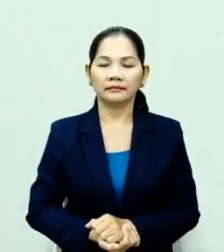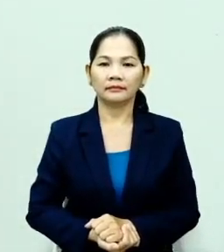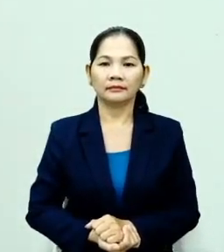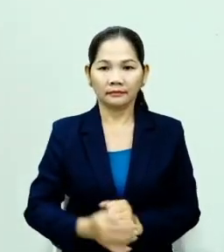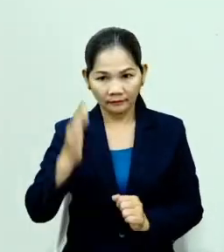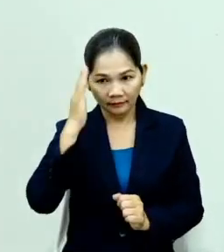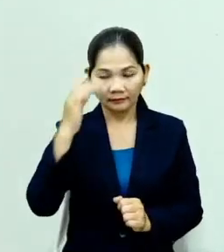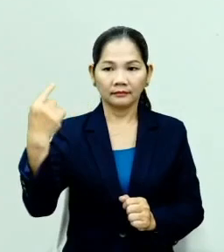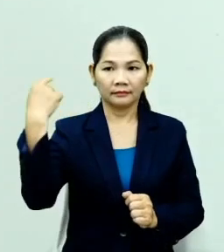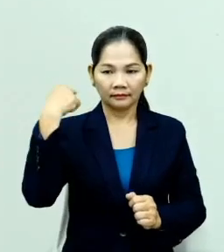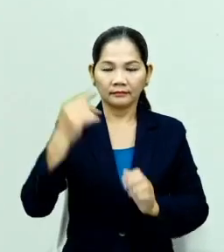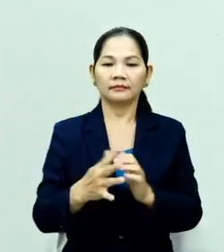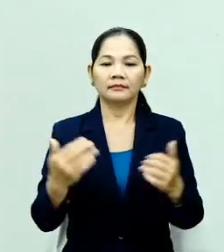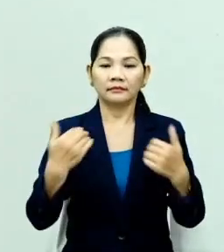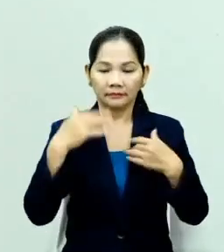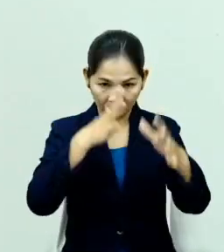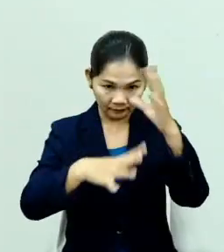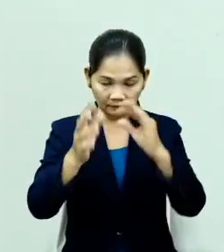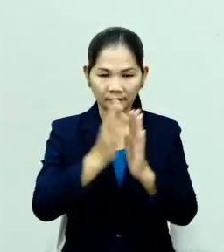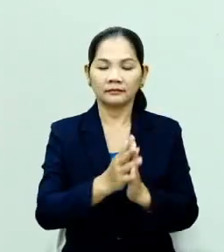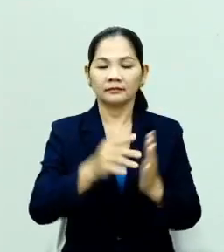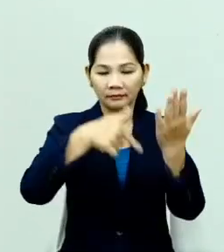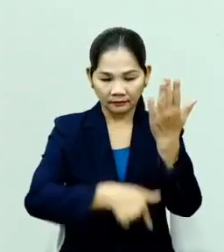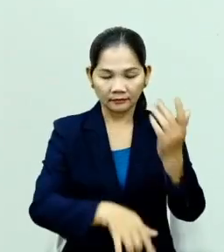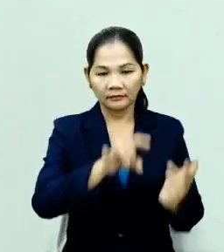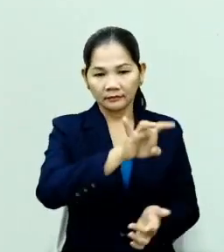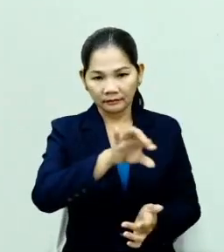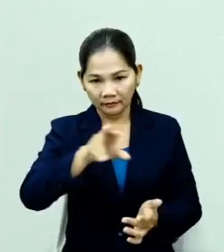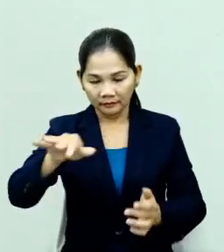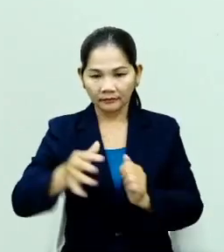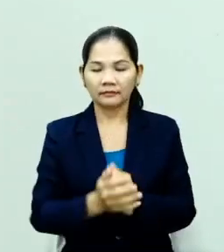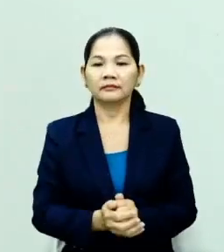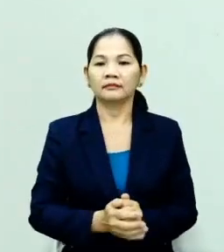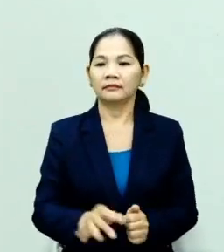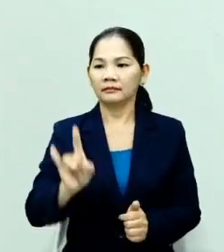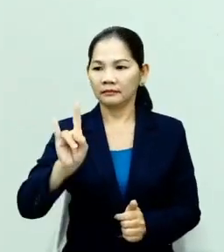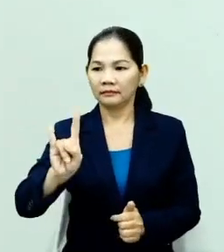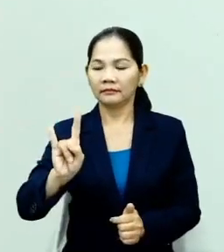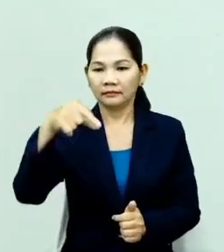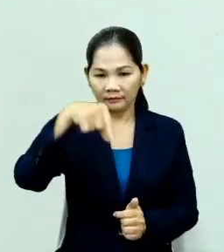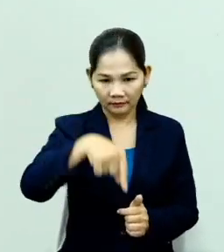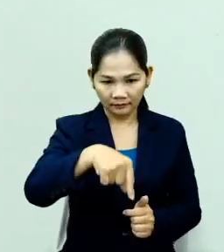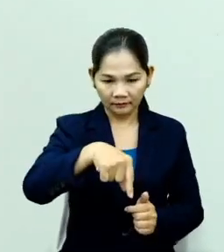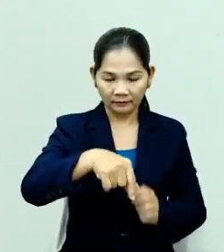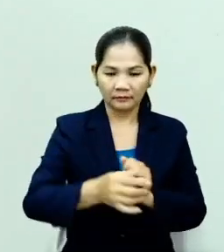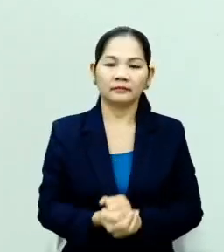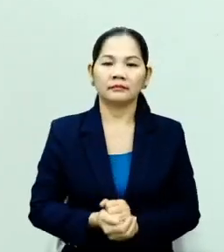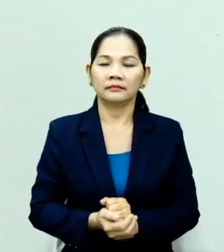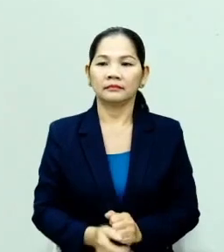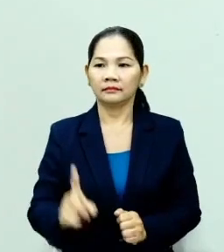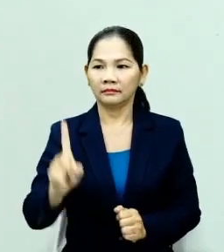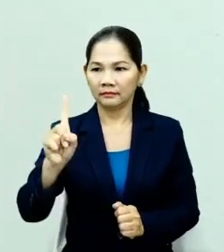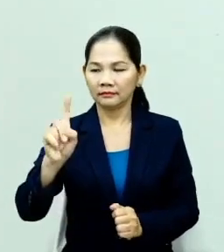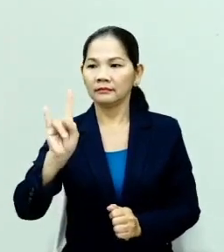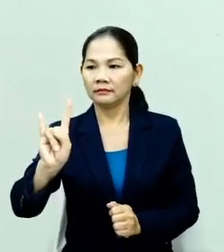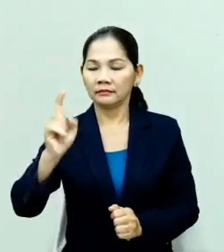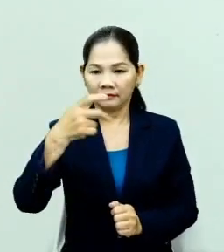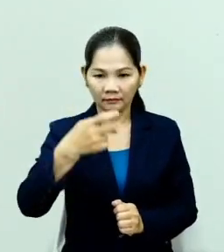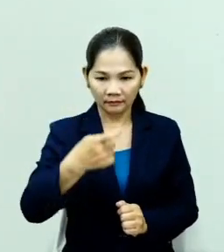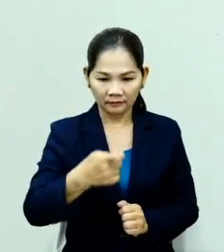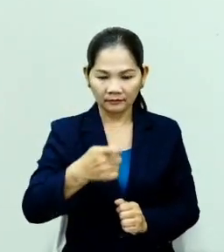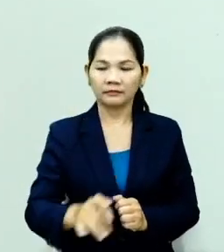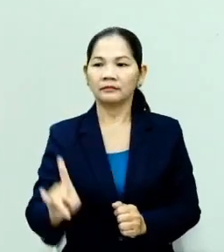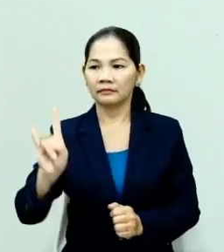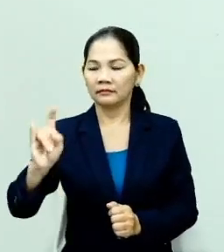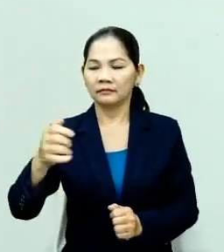Chà, cá pi mà sao mênh. Dương ban riêng trên trên nè phía chân. Mà có. Chà, mà khó. Mà